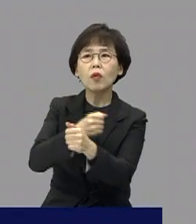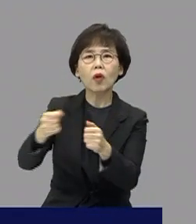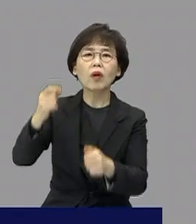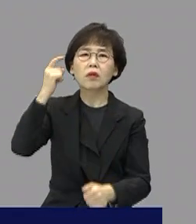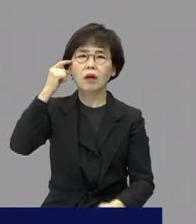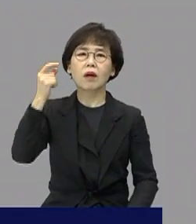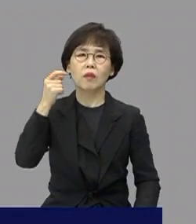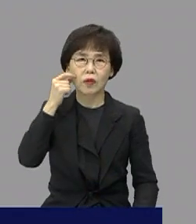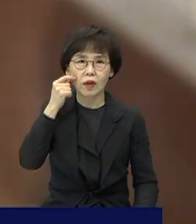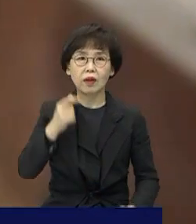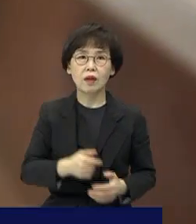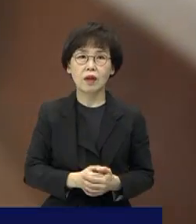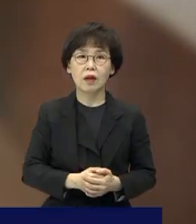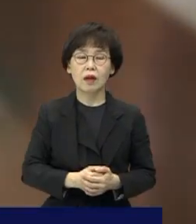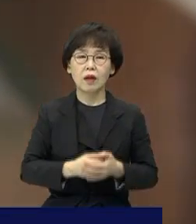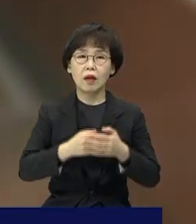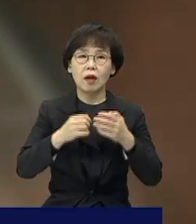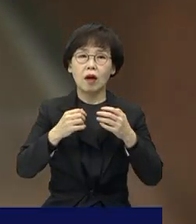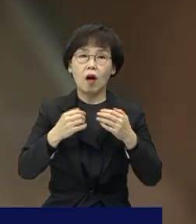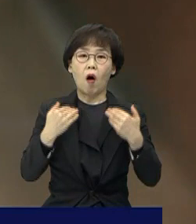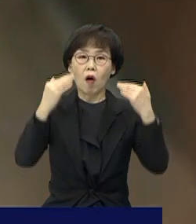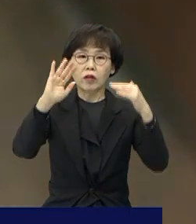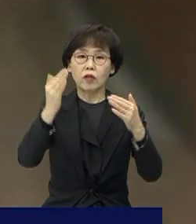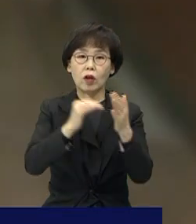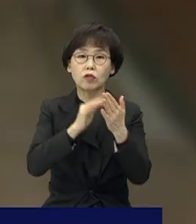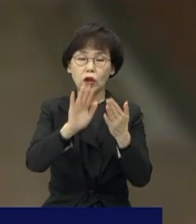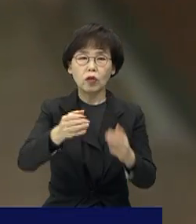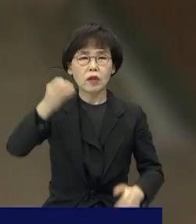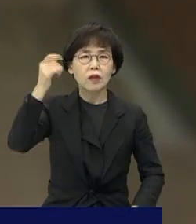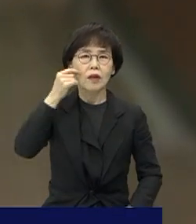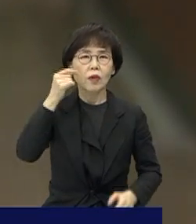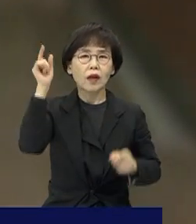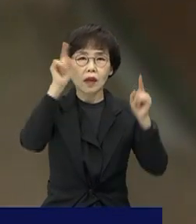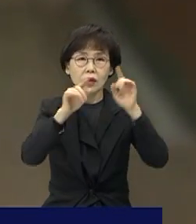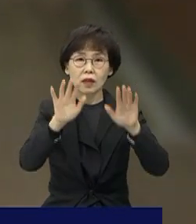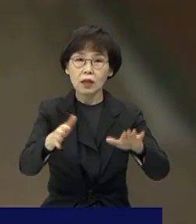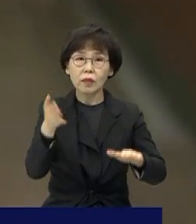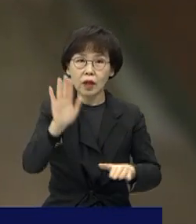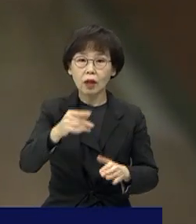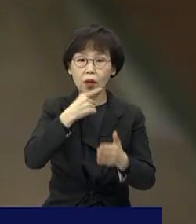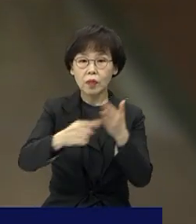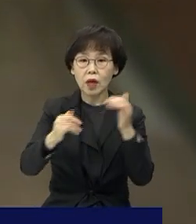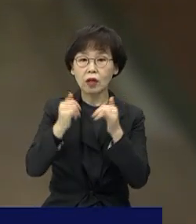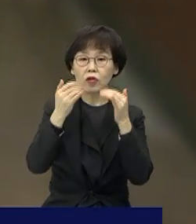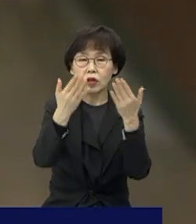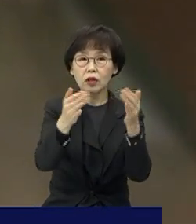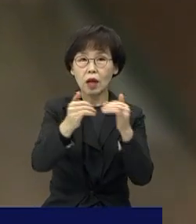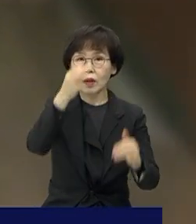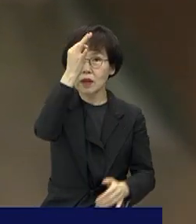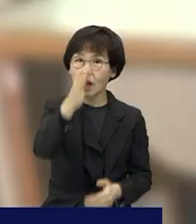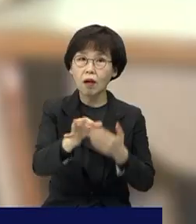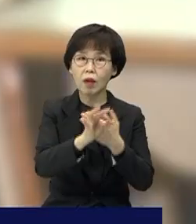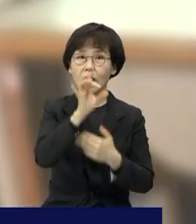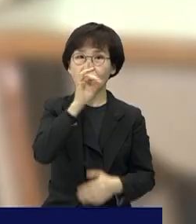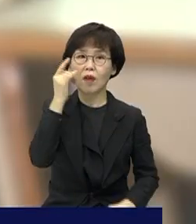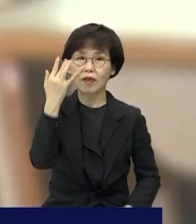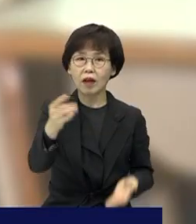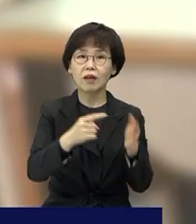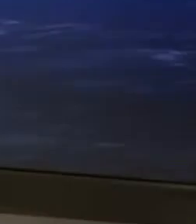폭력으로 여기지도 못했지. 어른이 돼서도 못 잊을 상처. 이제라도 피해자에게 사과하면 안 되나 등의 반응을